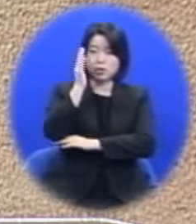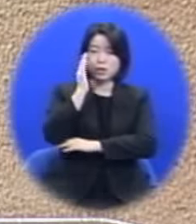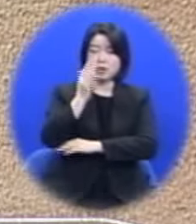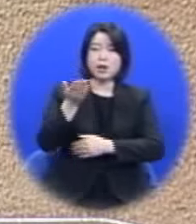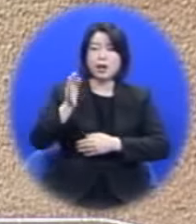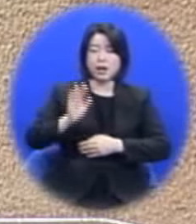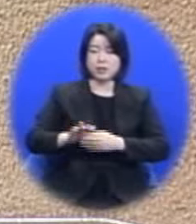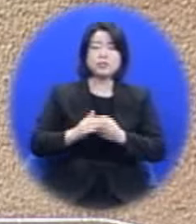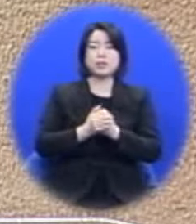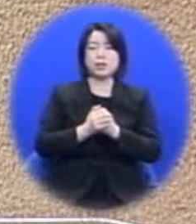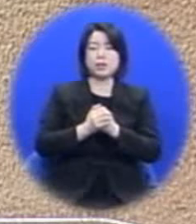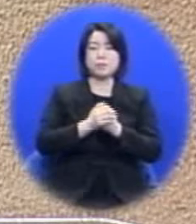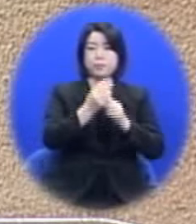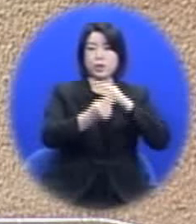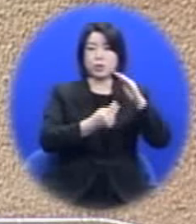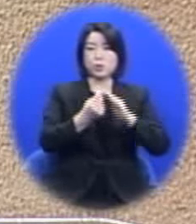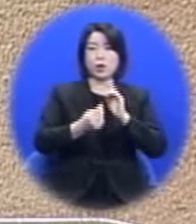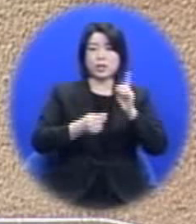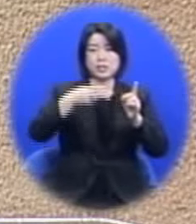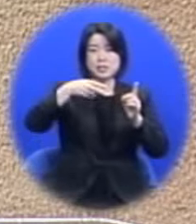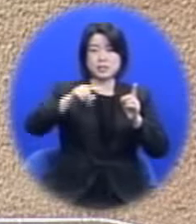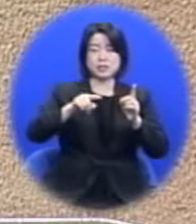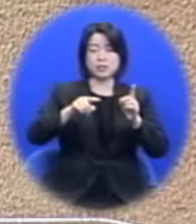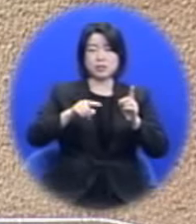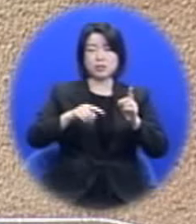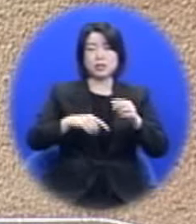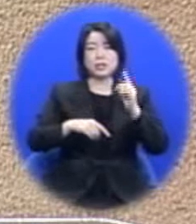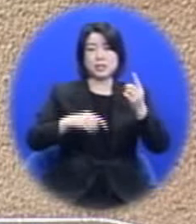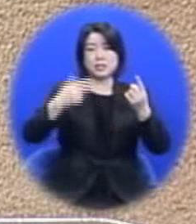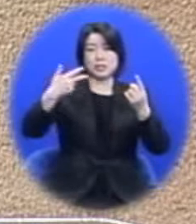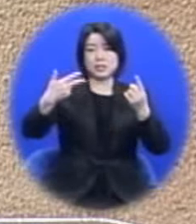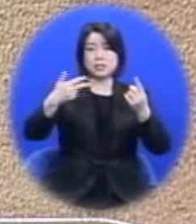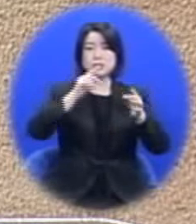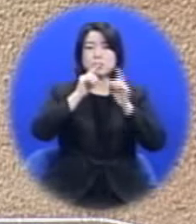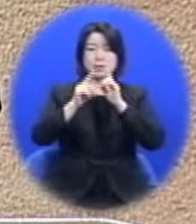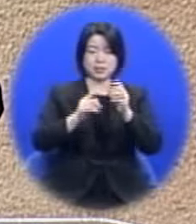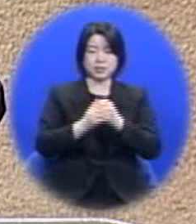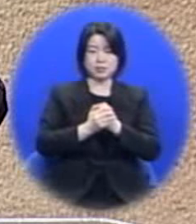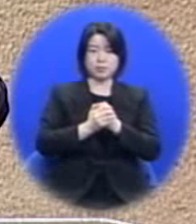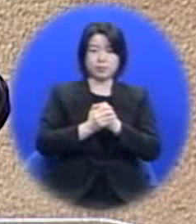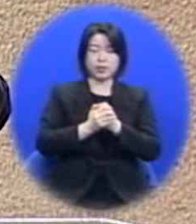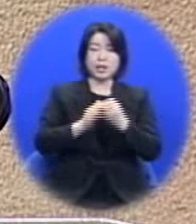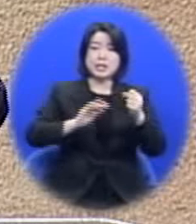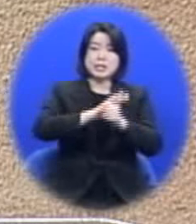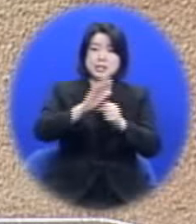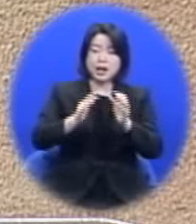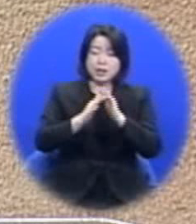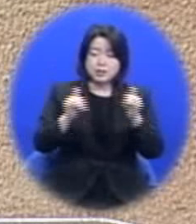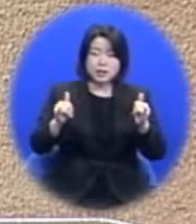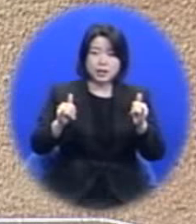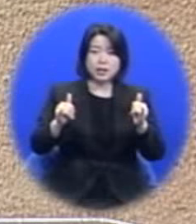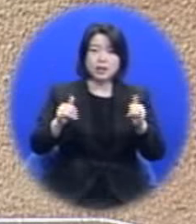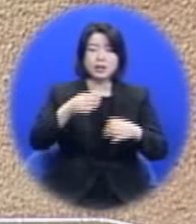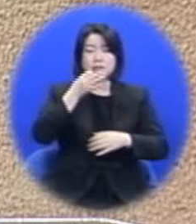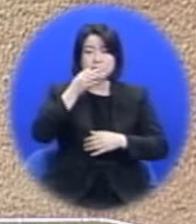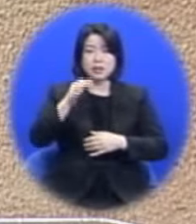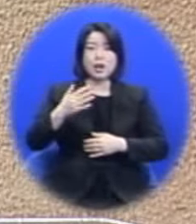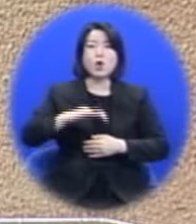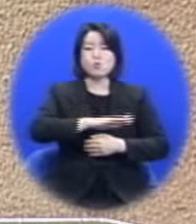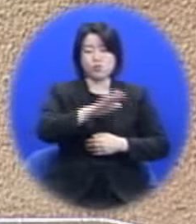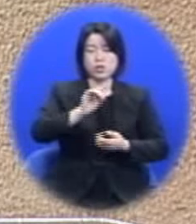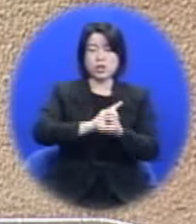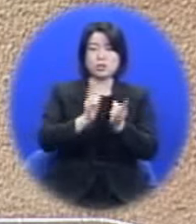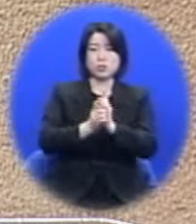본문이 요한일서 4장 7절 말씀이에요. 사랑하는 자들아 우리가 서로